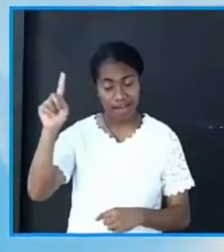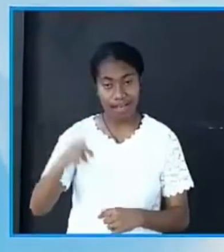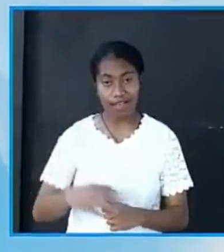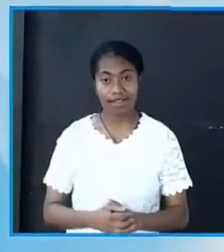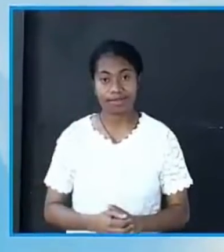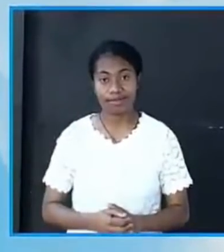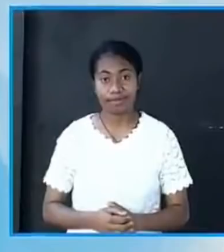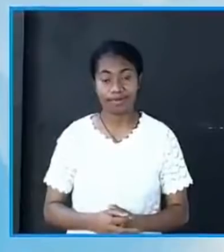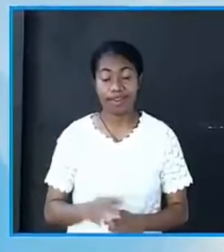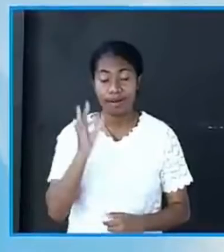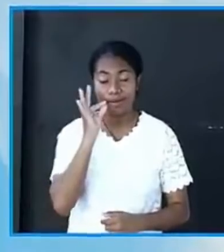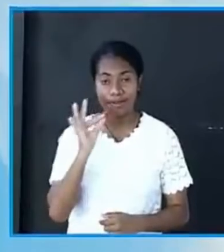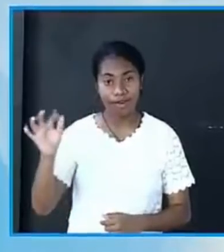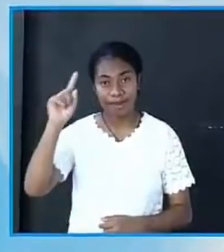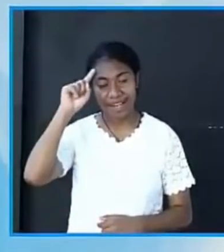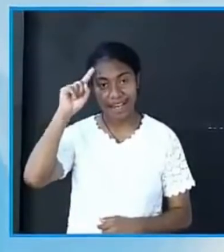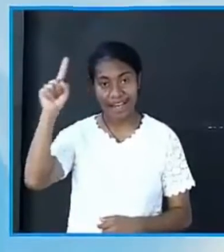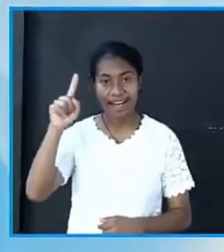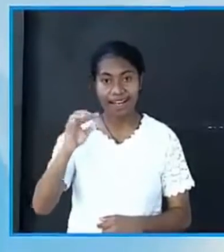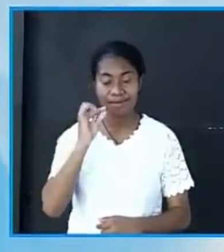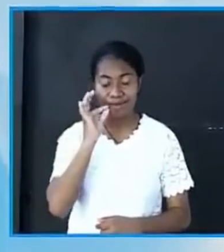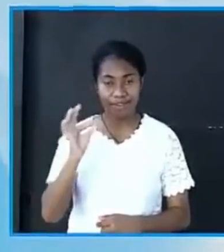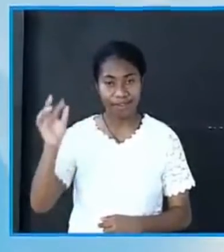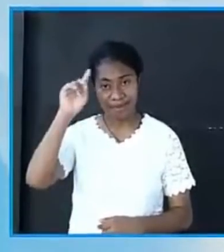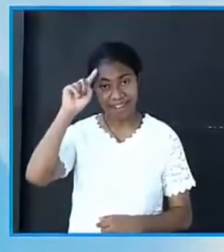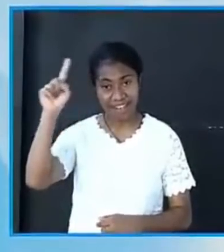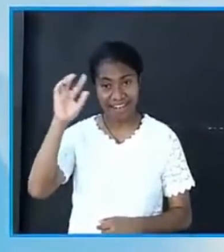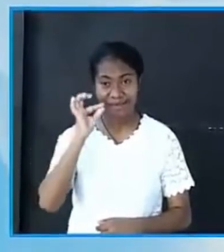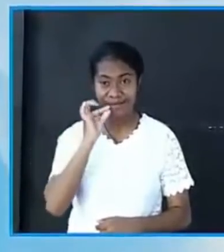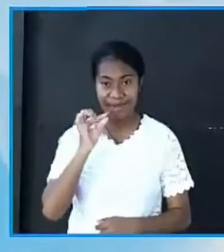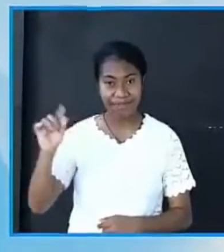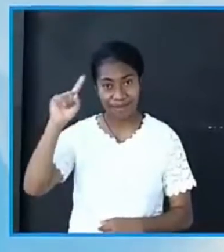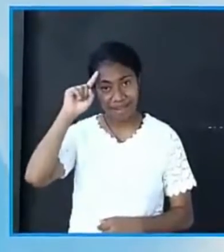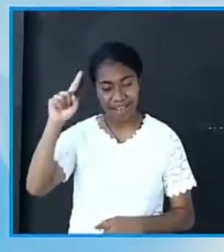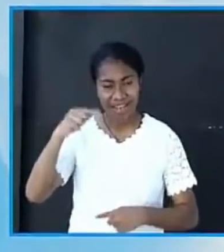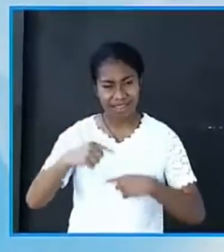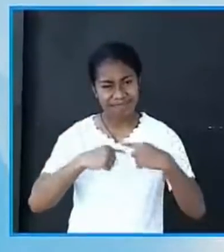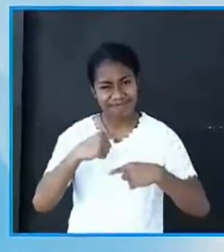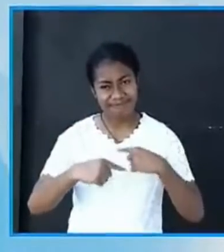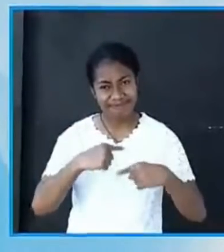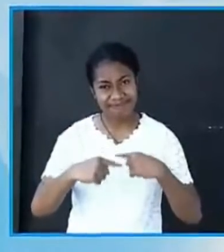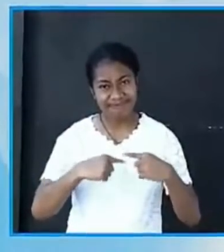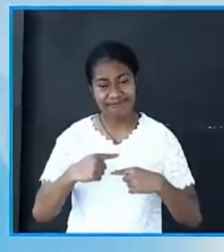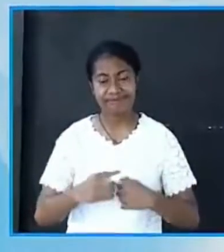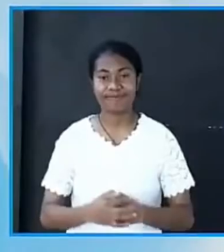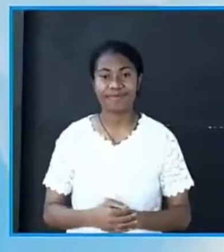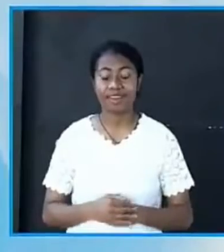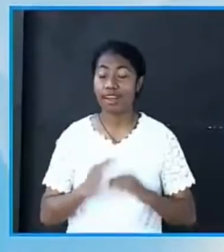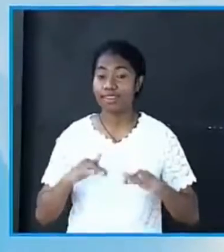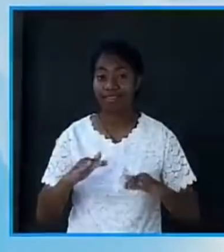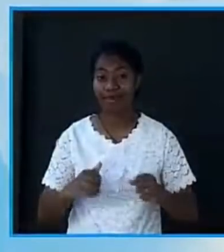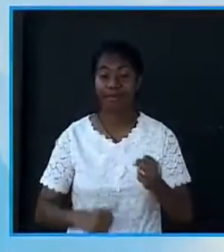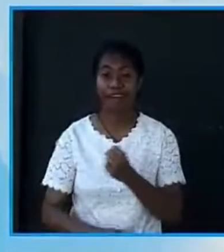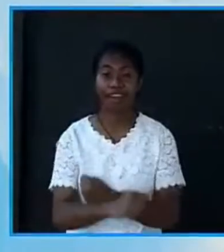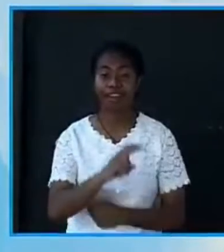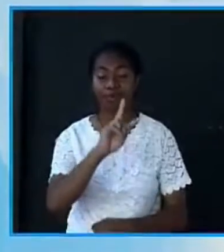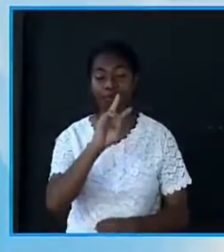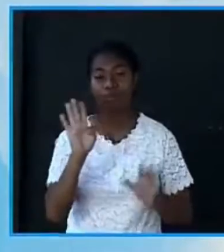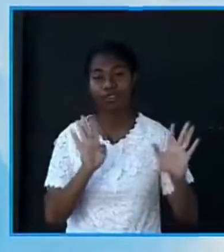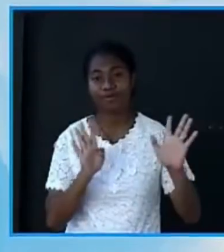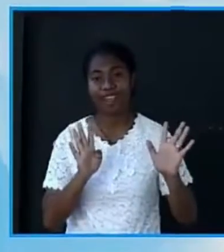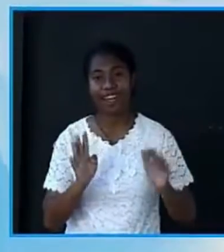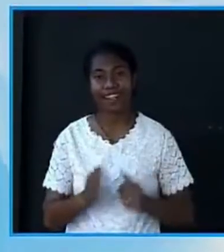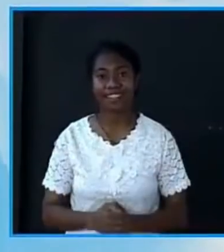berfirman la'ala berfirmanlah Allah berfirmanlah Allah terus sampai dengan ayat yang ke-29